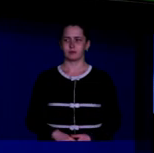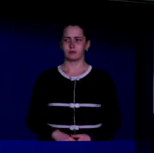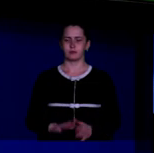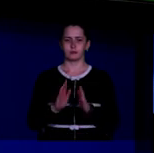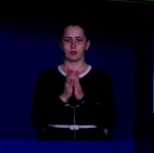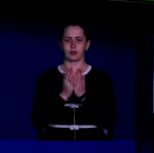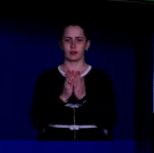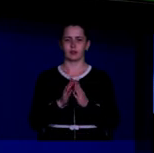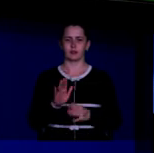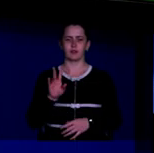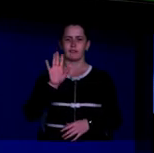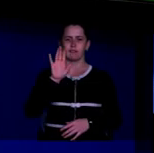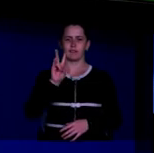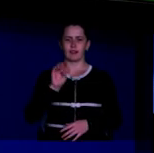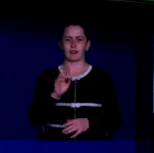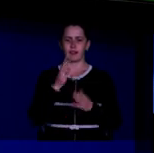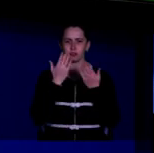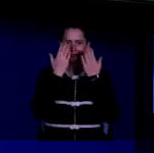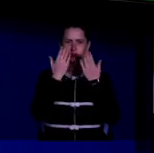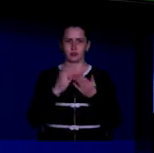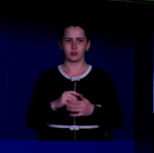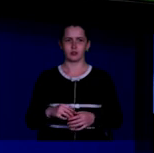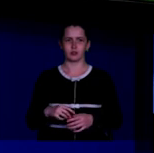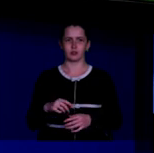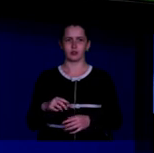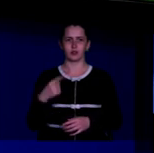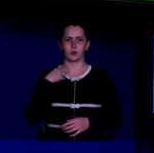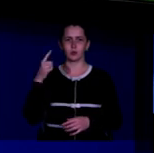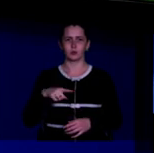в книге «Внеклассное чтение» вы прочитаете странички